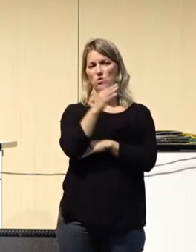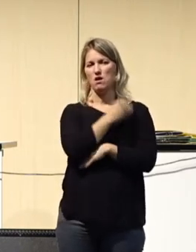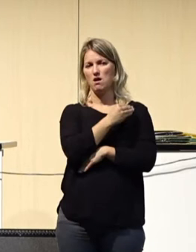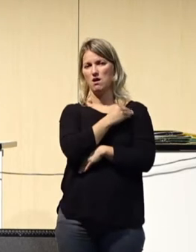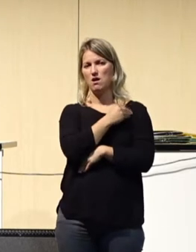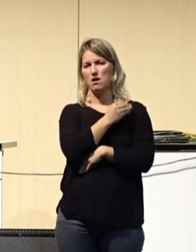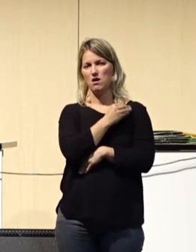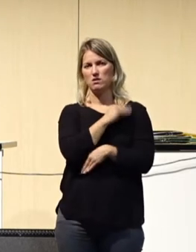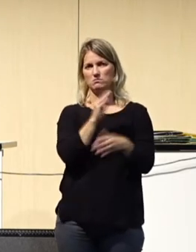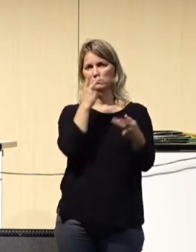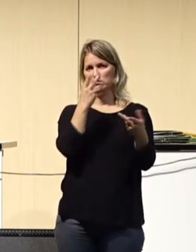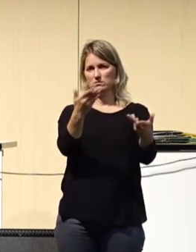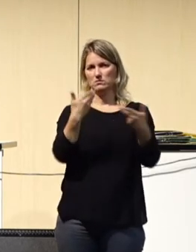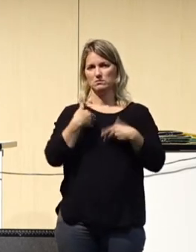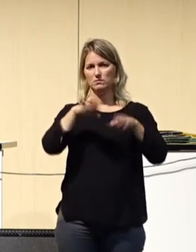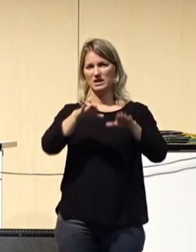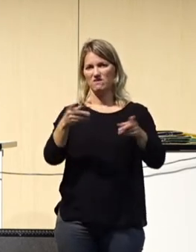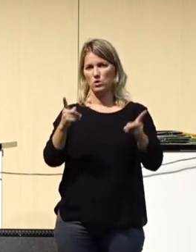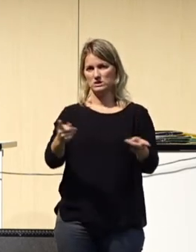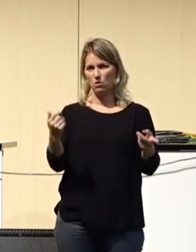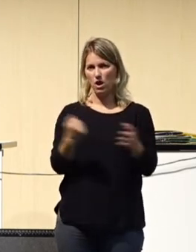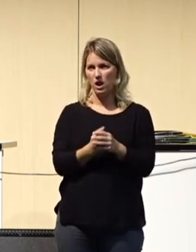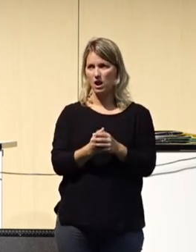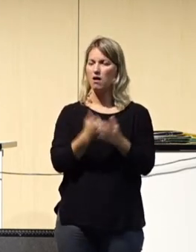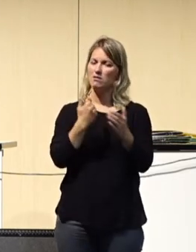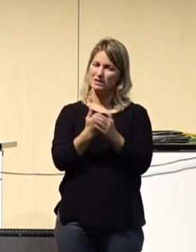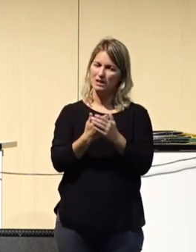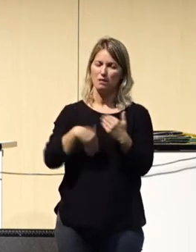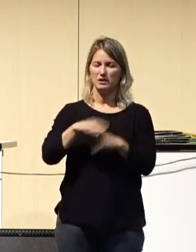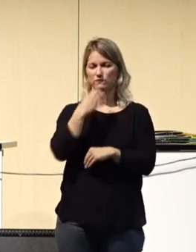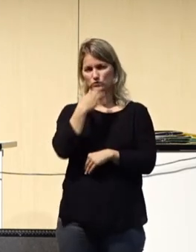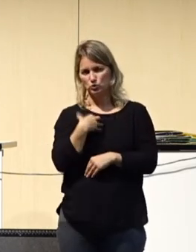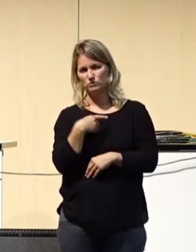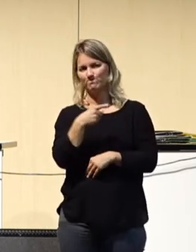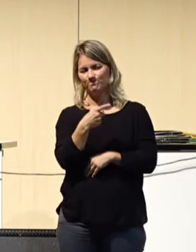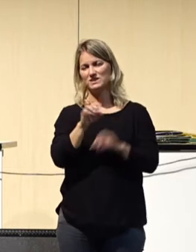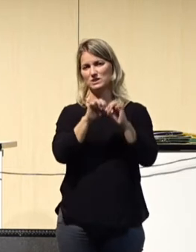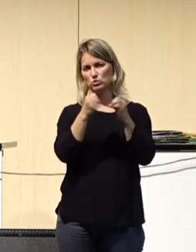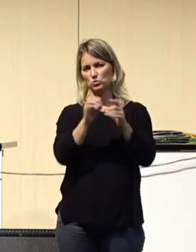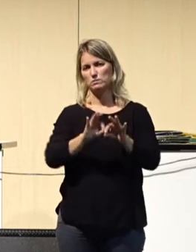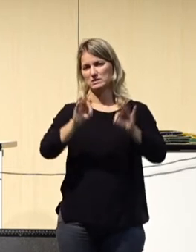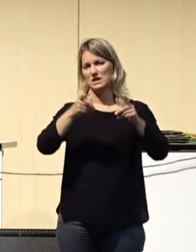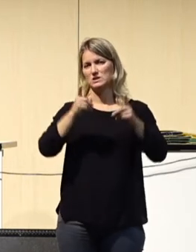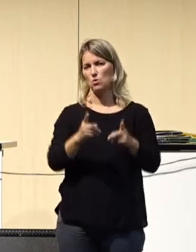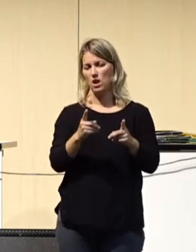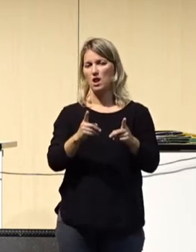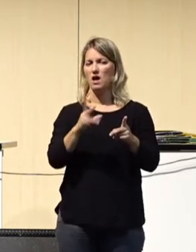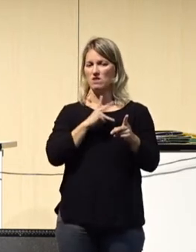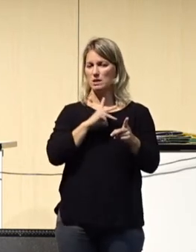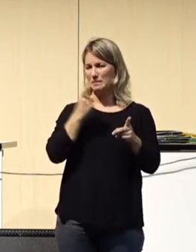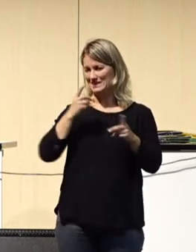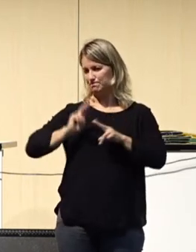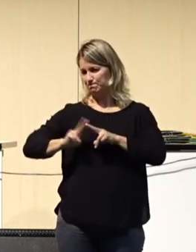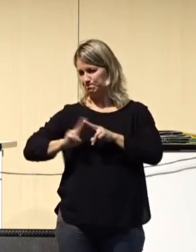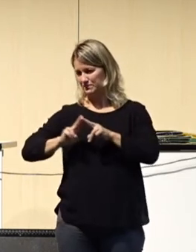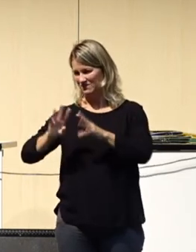dort angesprochen und es wäre sehr wünschenswert, dass sich das bessert, bis eben die anderen Instandsetzungen, die noch